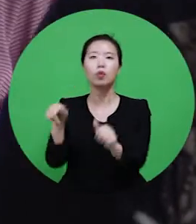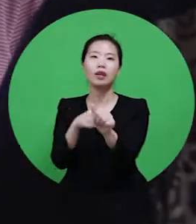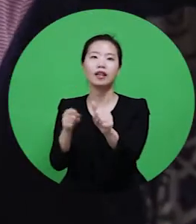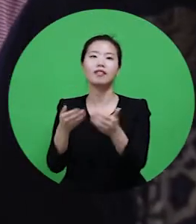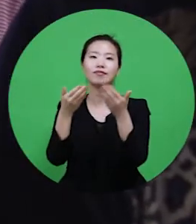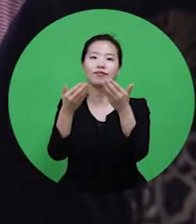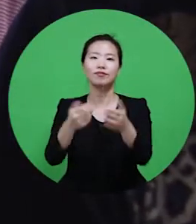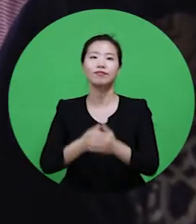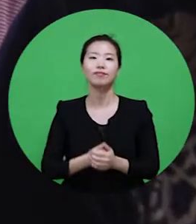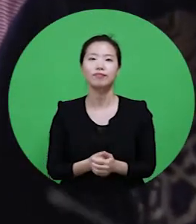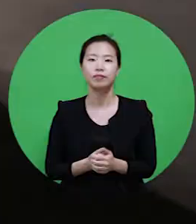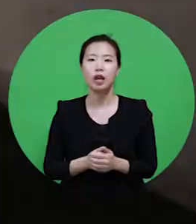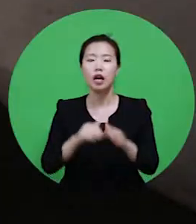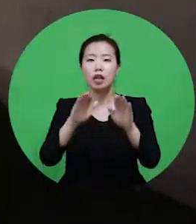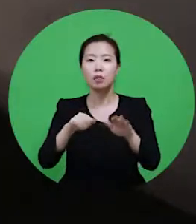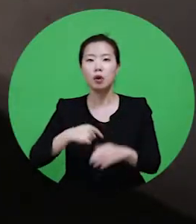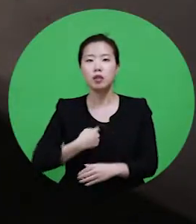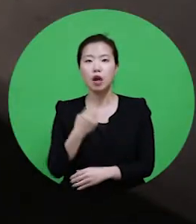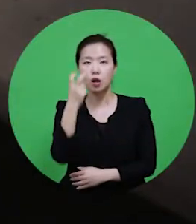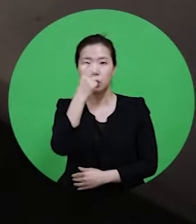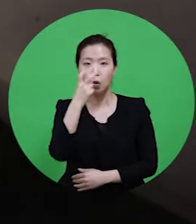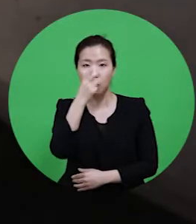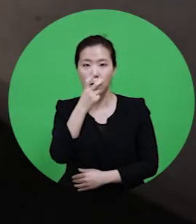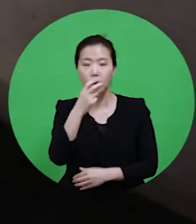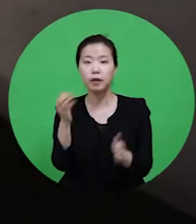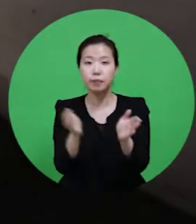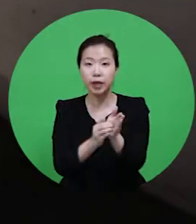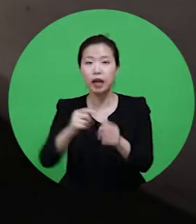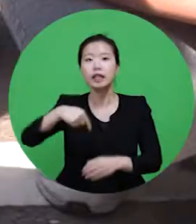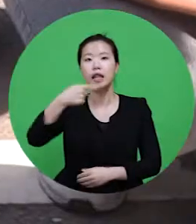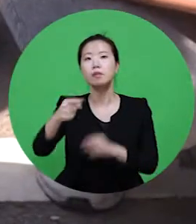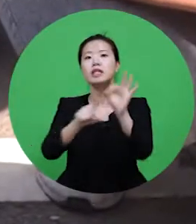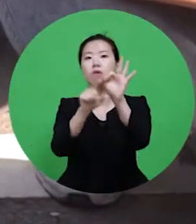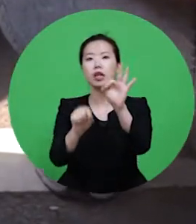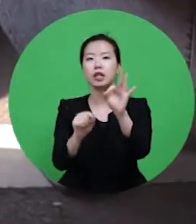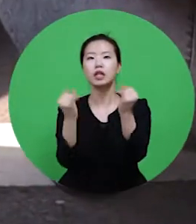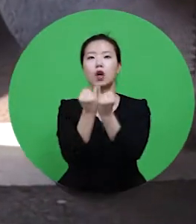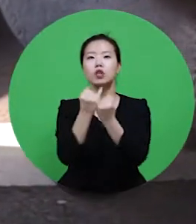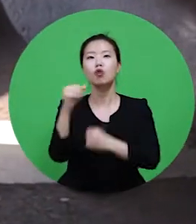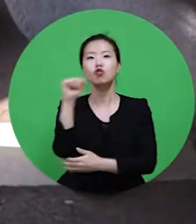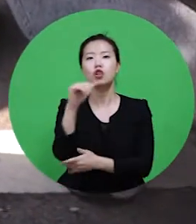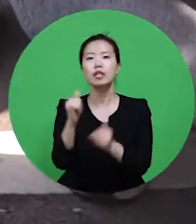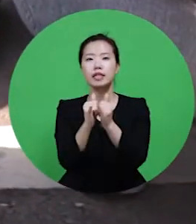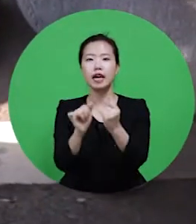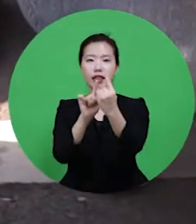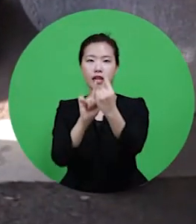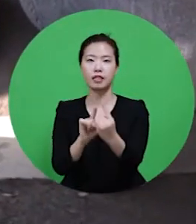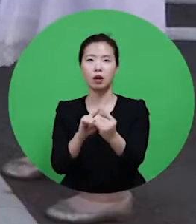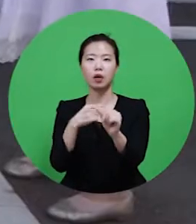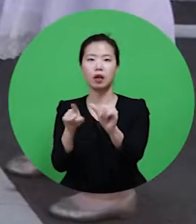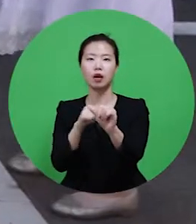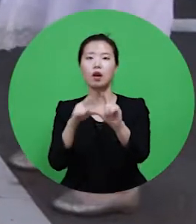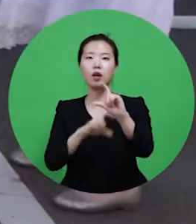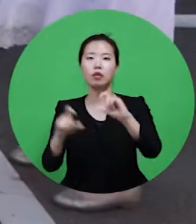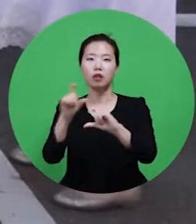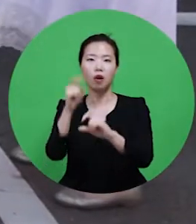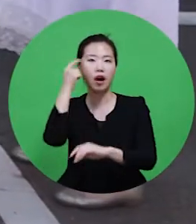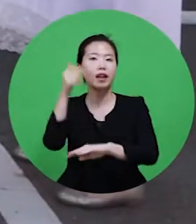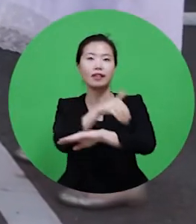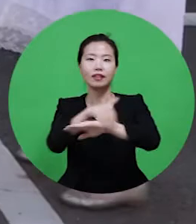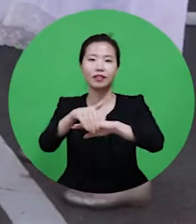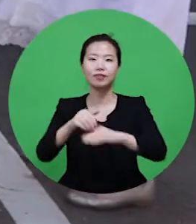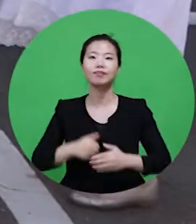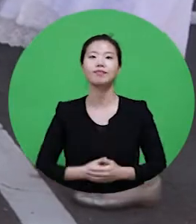무료로 진행됐습니다. 이번 자가정비 교실에 이어 10월에는 여성 운전자만을 대상으로 한 교실이 한 번 더